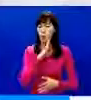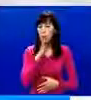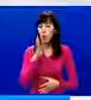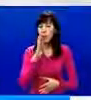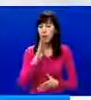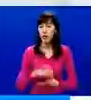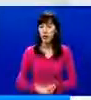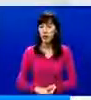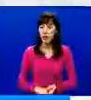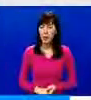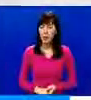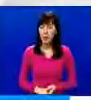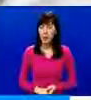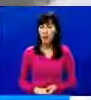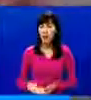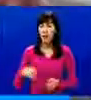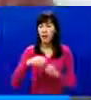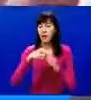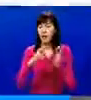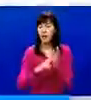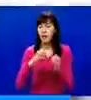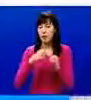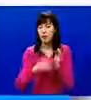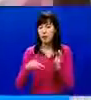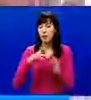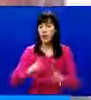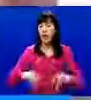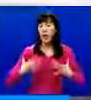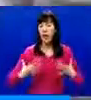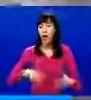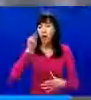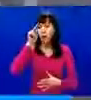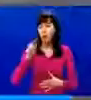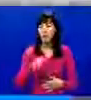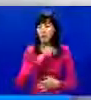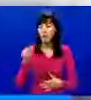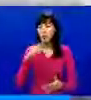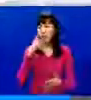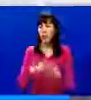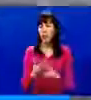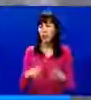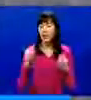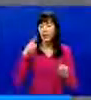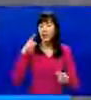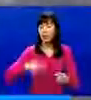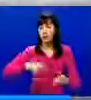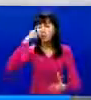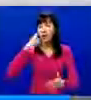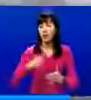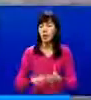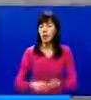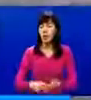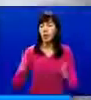В ночь на 19 января православный мир отмечает праздник Крещения Господня. Традиционно в этот день тысячи верующих устремляются к